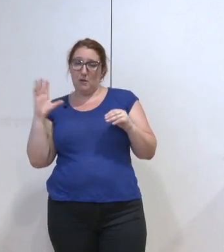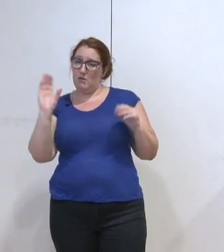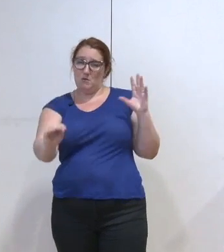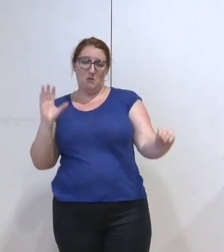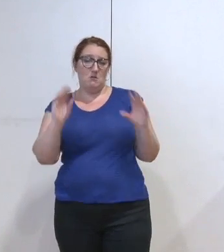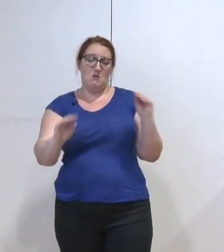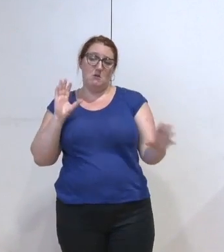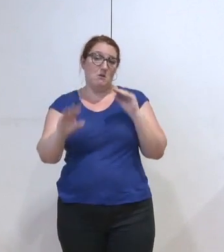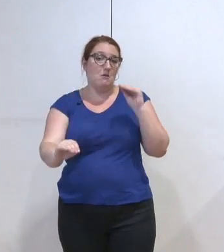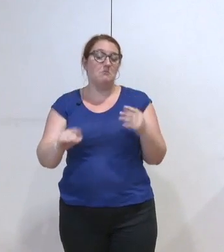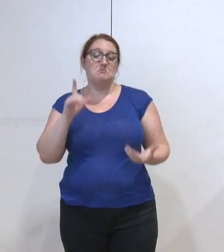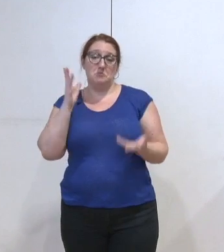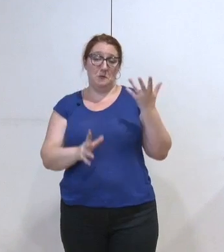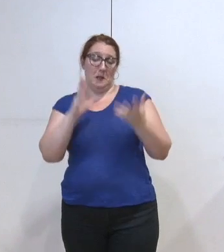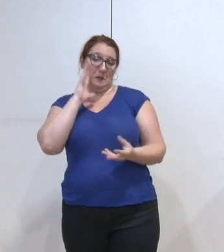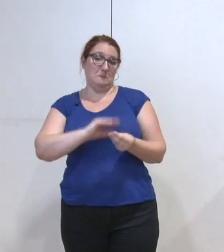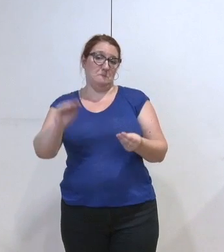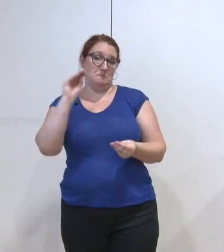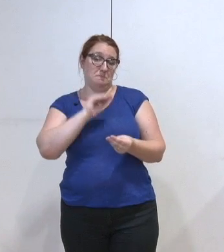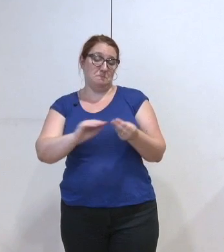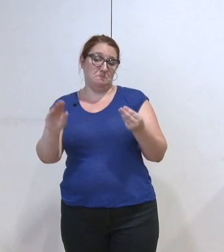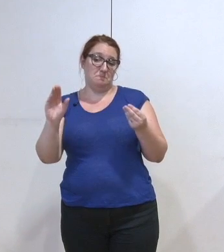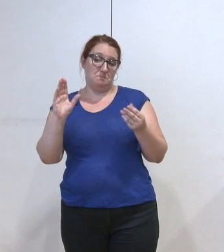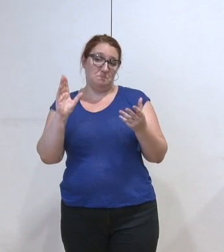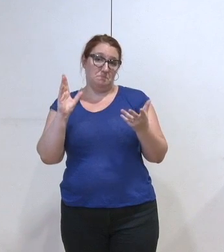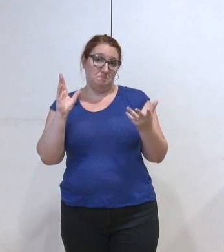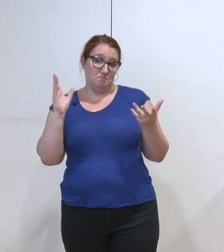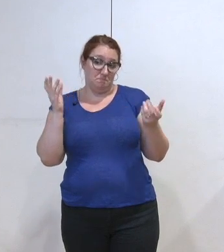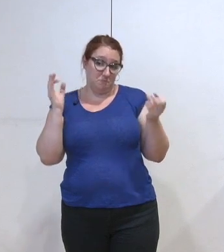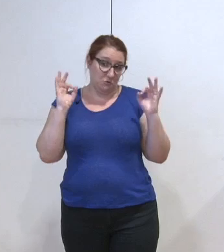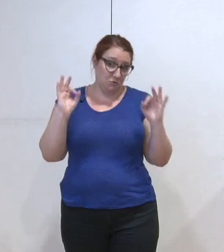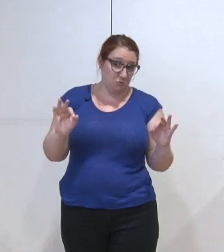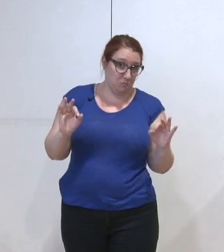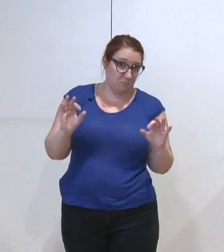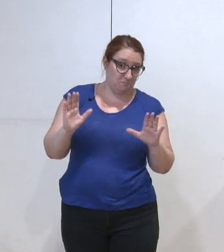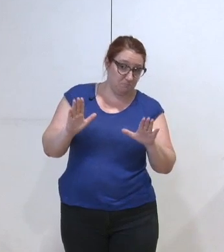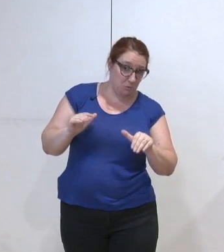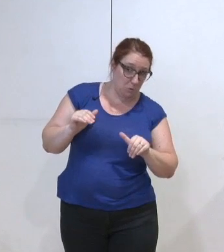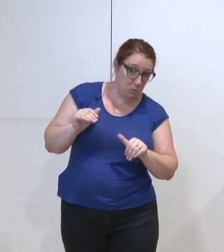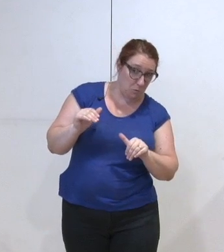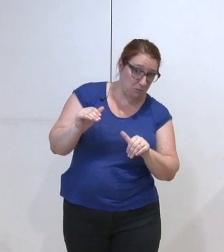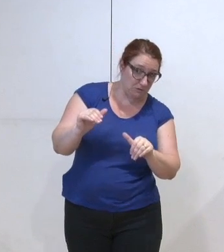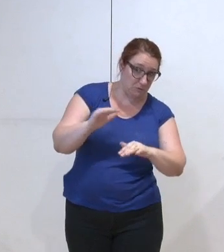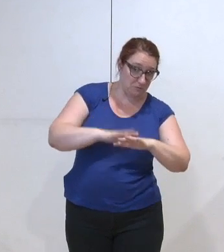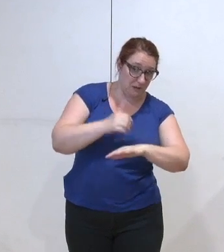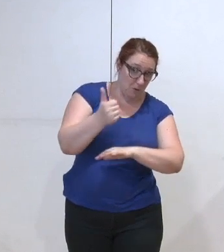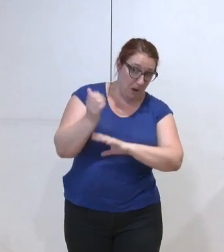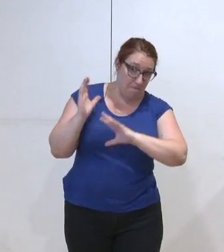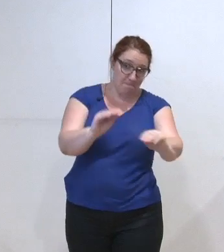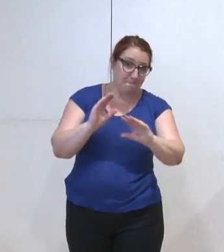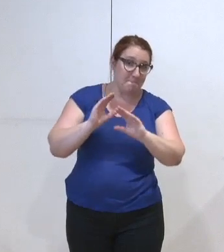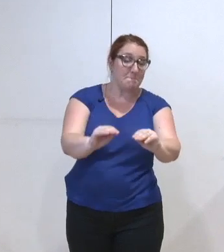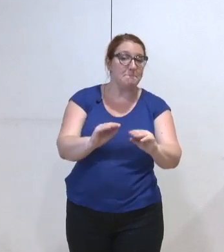sur la poursuite éventuelle de cette confirmation de cette tendance sur l'attractivité dans le secteur 1 avec en